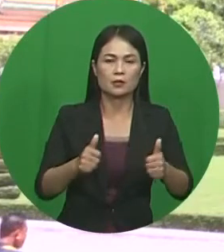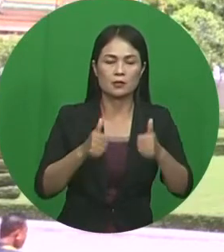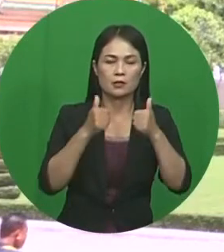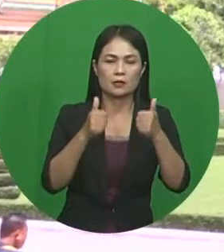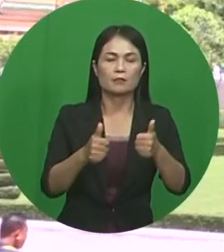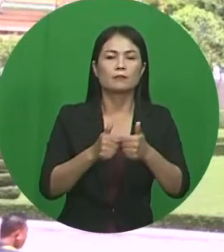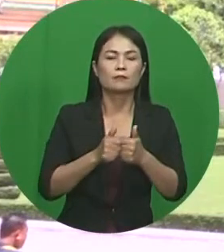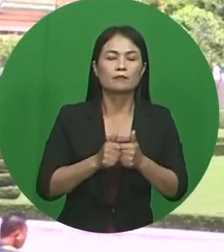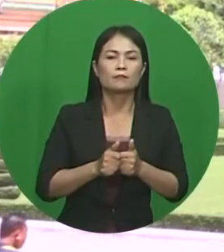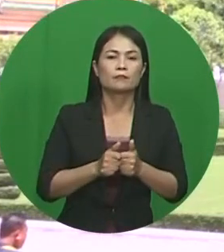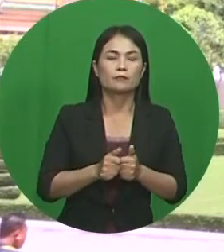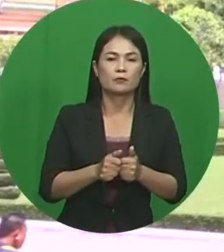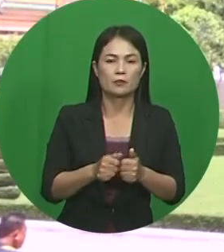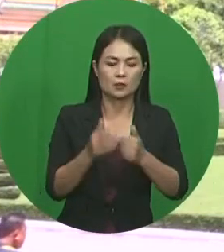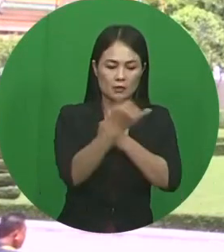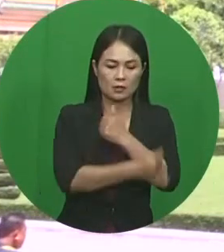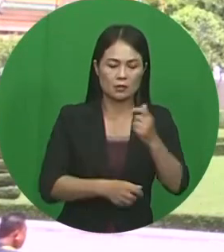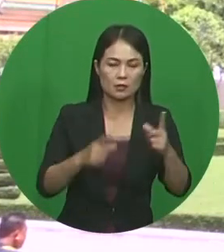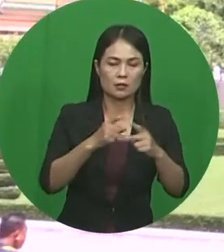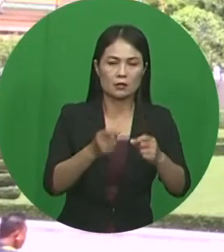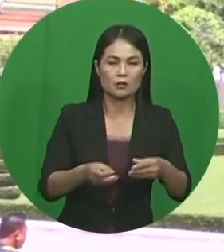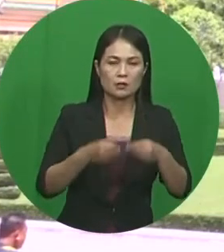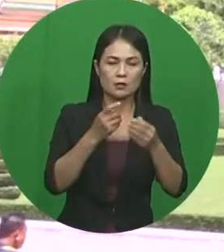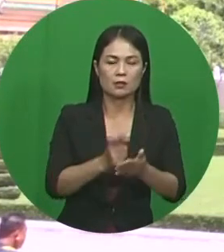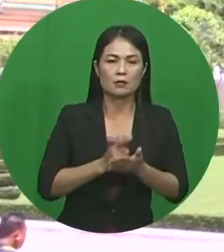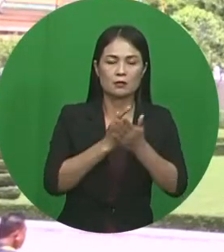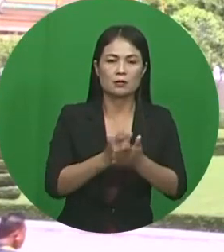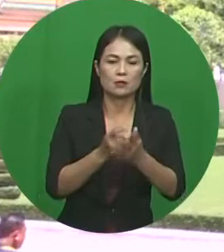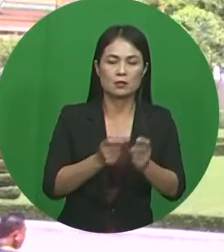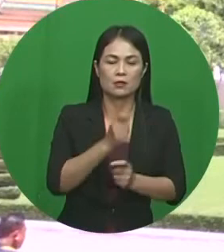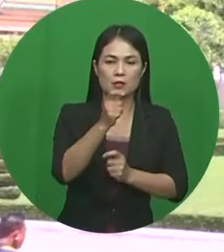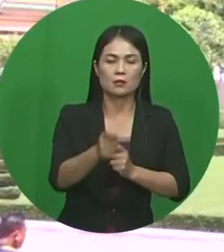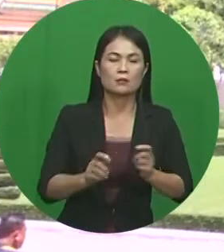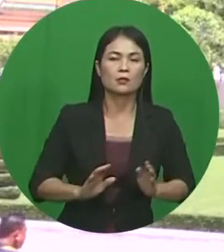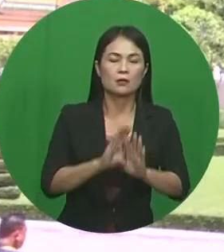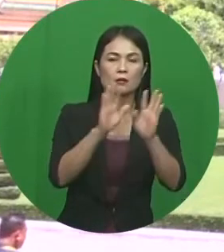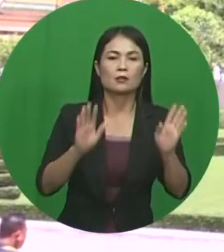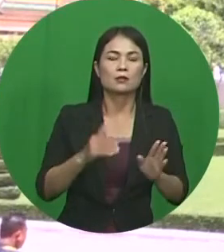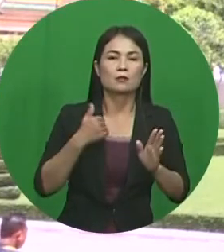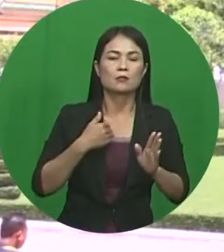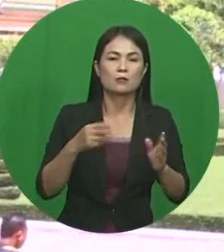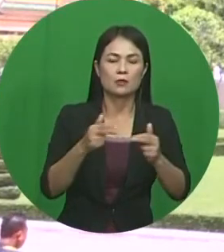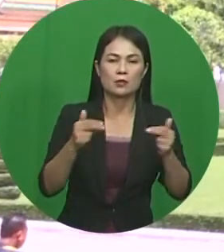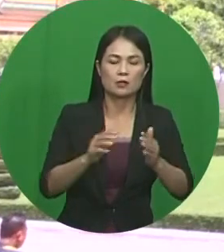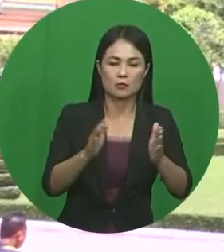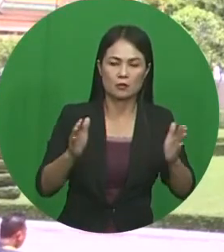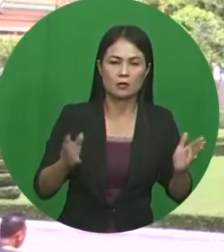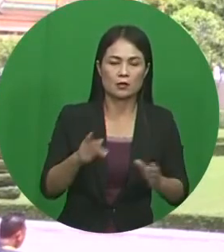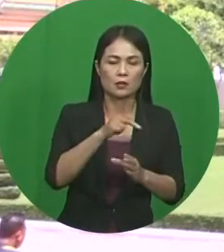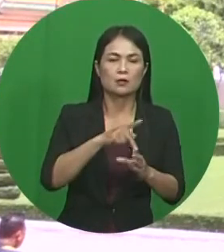កបកាចម្ពោះប្រទេសជប៉ុនដែលបានផ្ដល់ជំនួយដល់សប្បុរសថ្លៃថ្លានិងមានទំហំធំធេងចូ